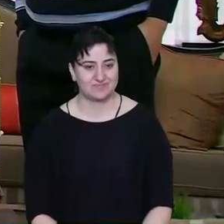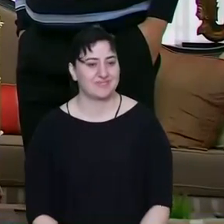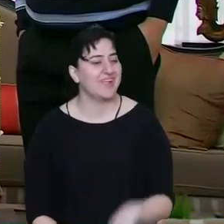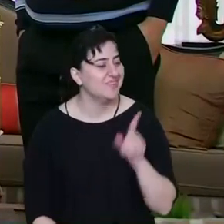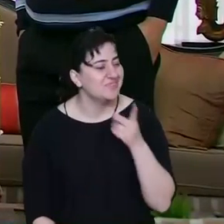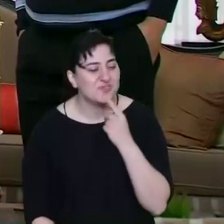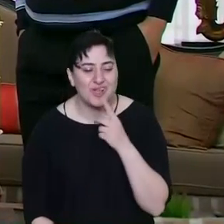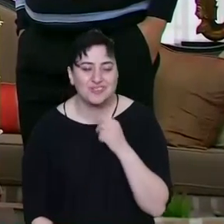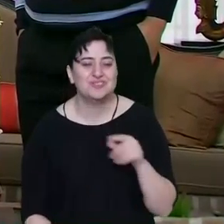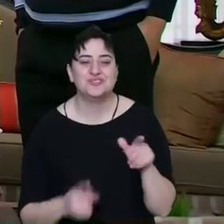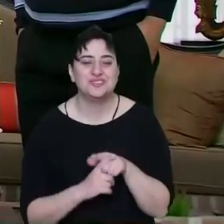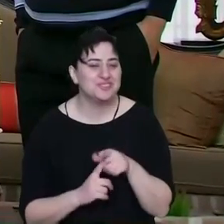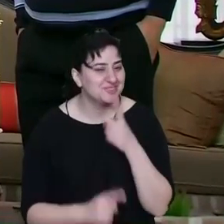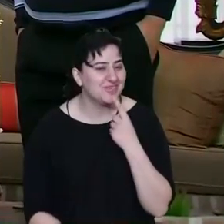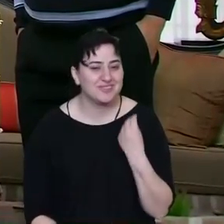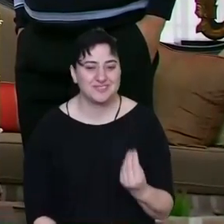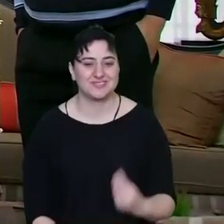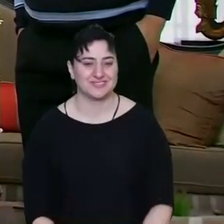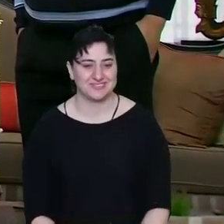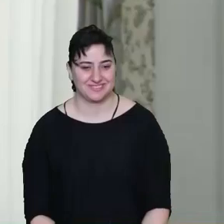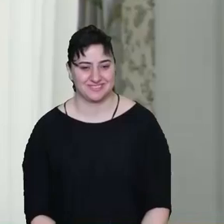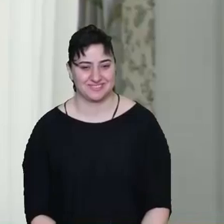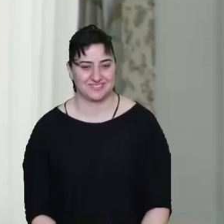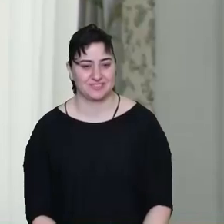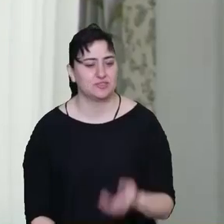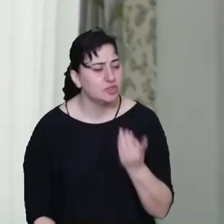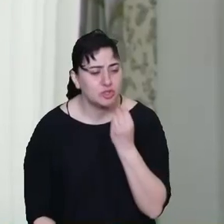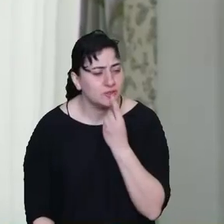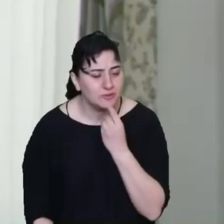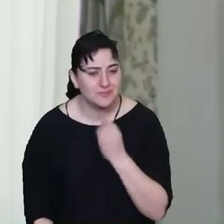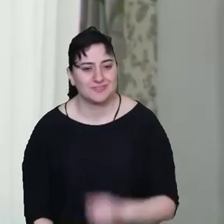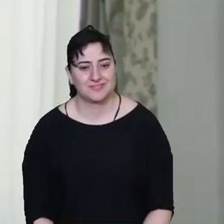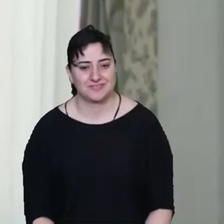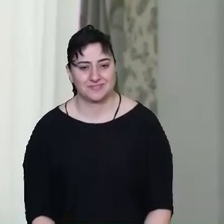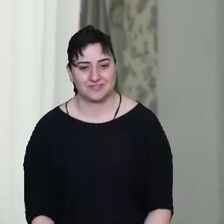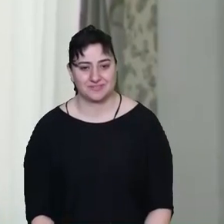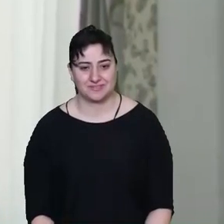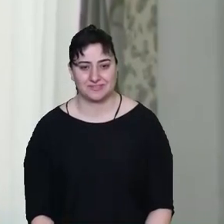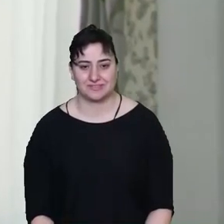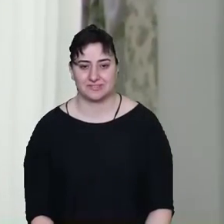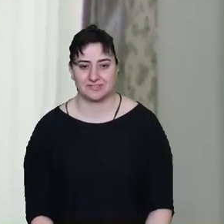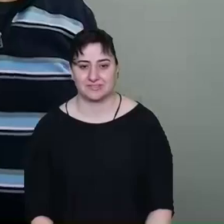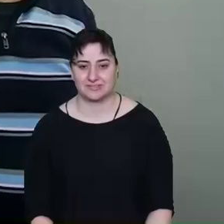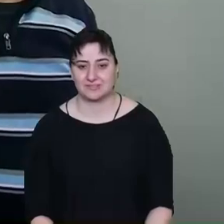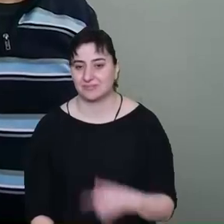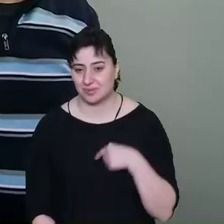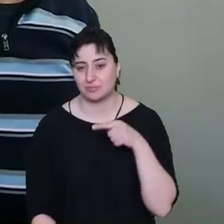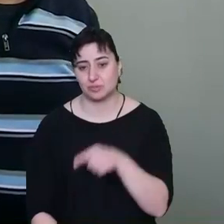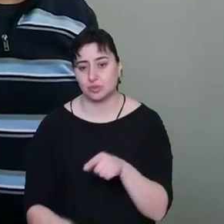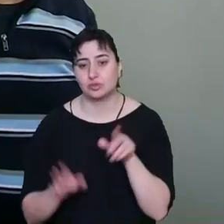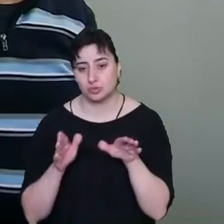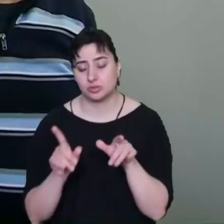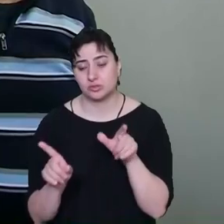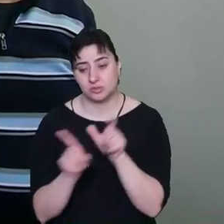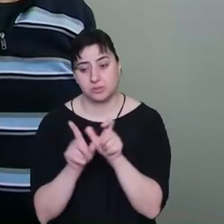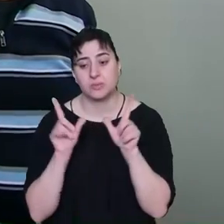Ay neyse fıstık diye dillerini yerim ya. Ne tatlı bir şeysin sen öyle ya. Meryem, benim bu kuşa göz